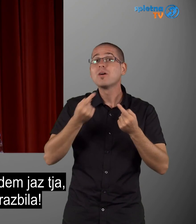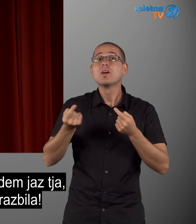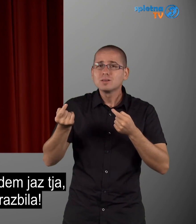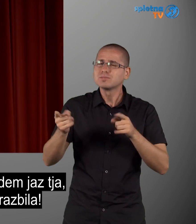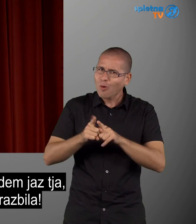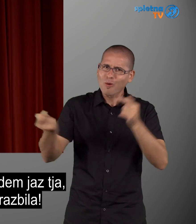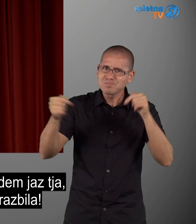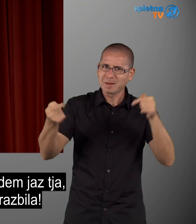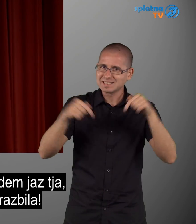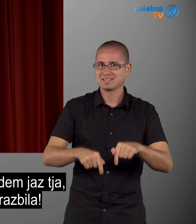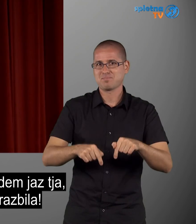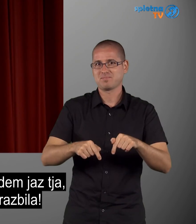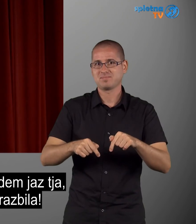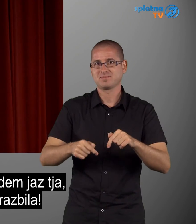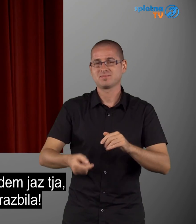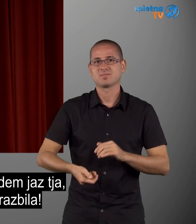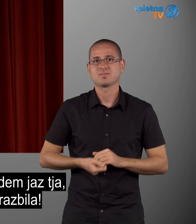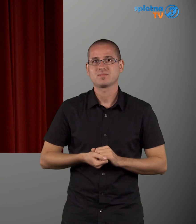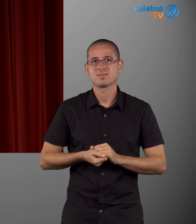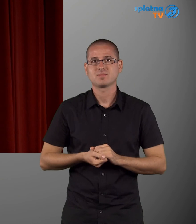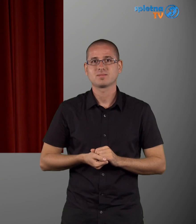tam glavu štrati.